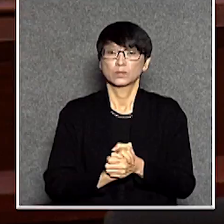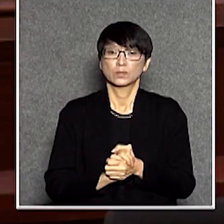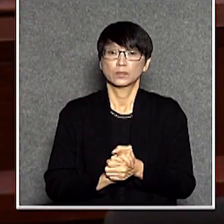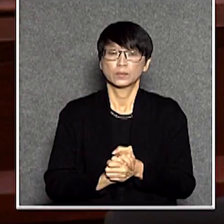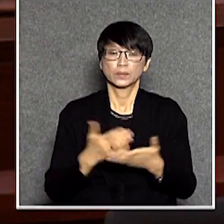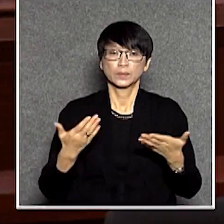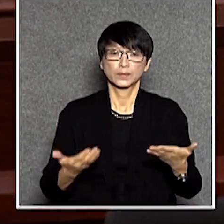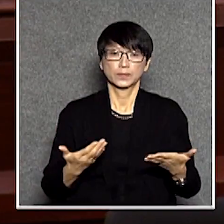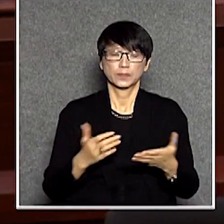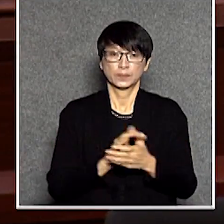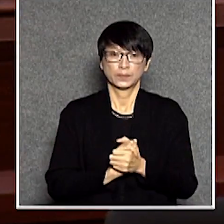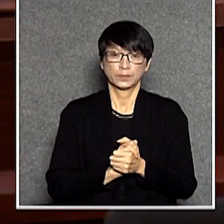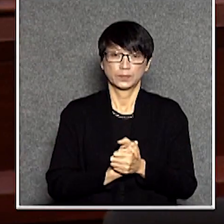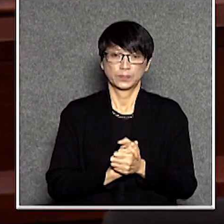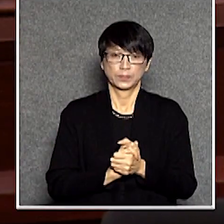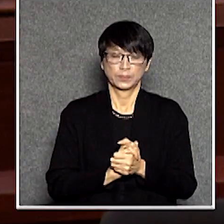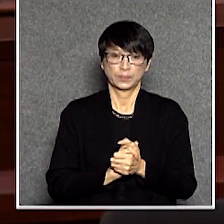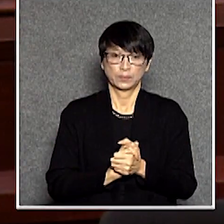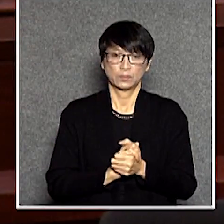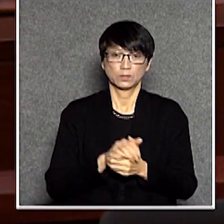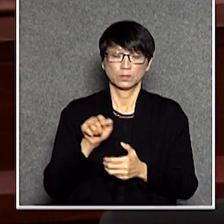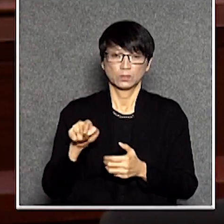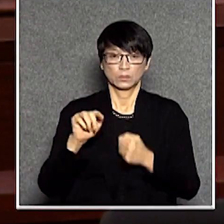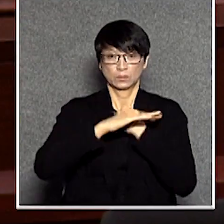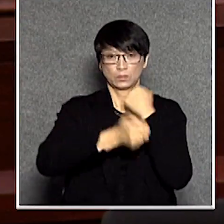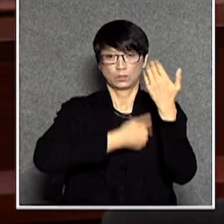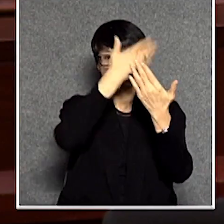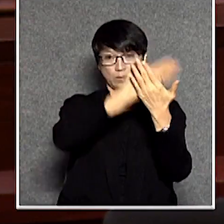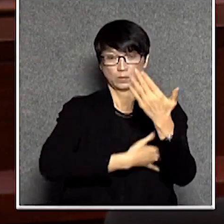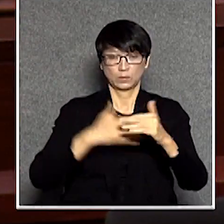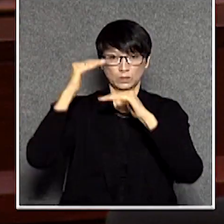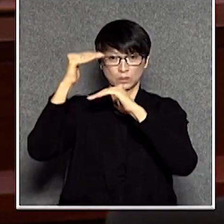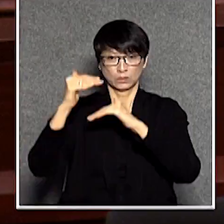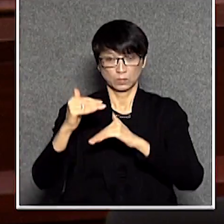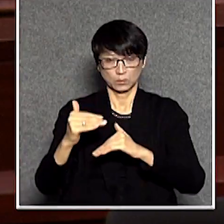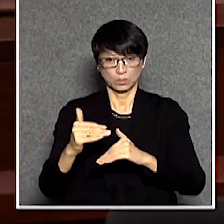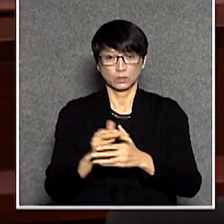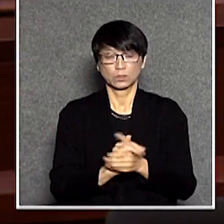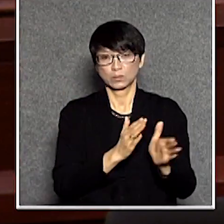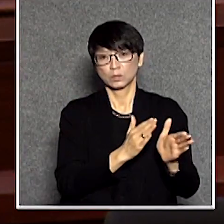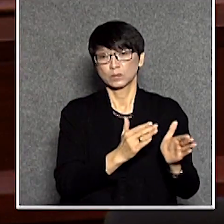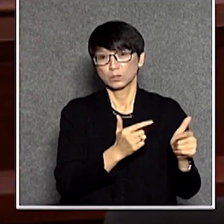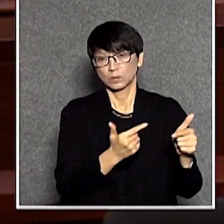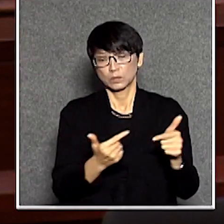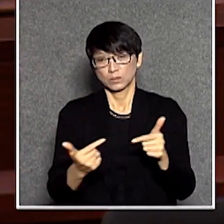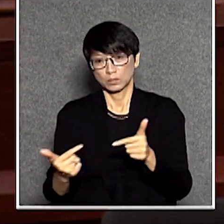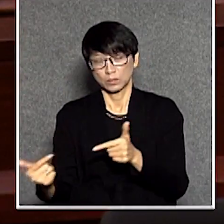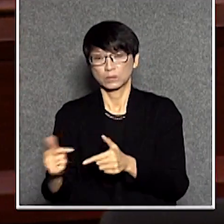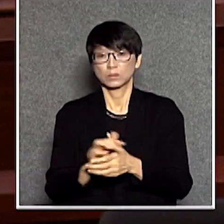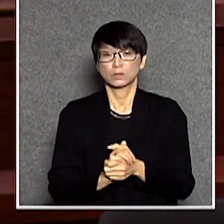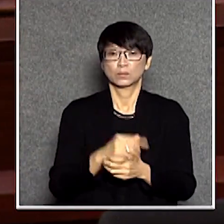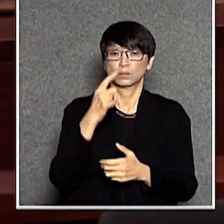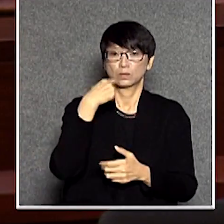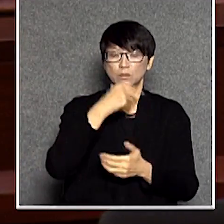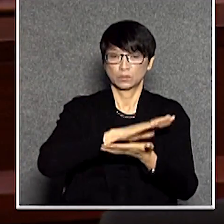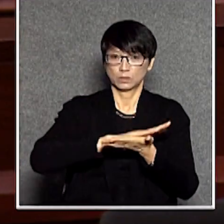時這個司法的程序仍然是繼續的，我已經說得很